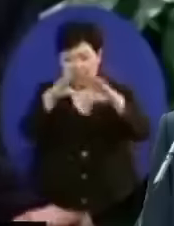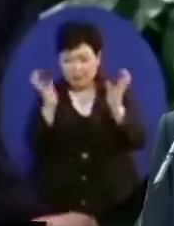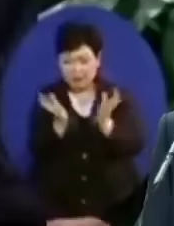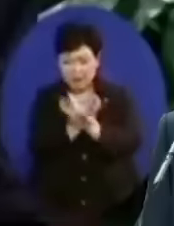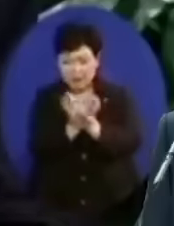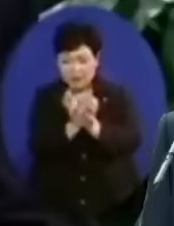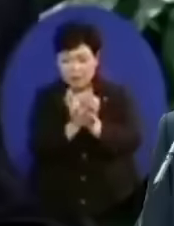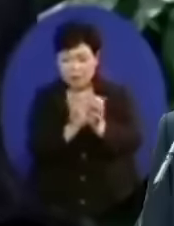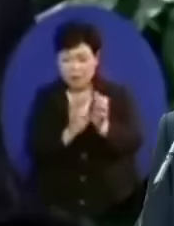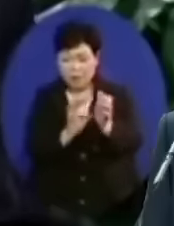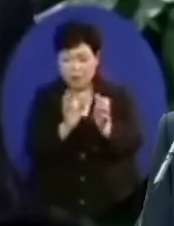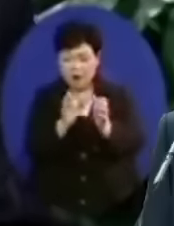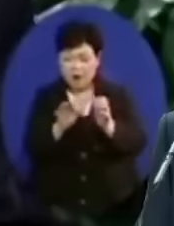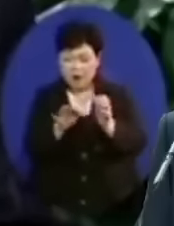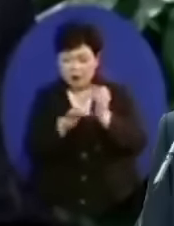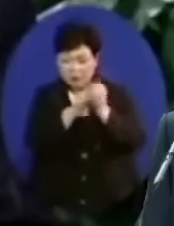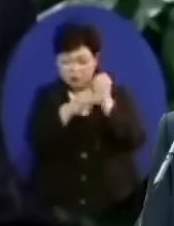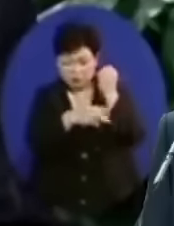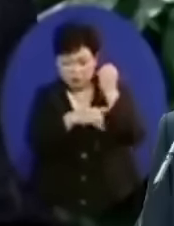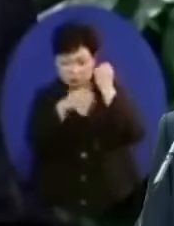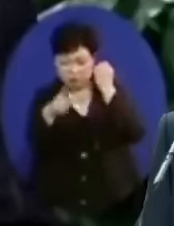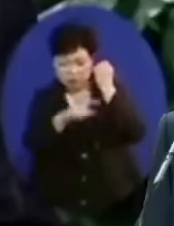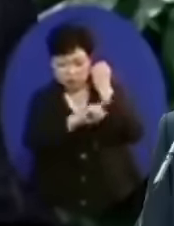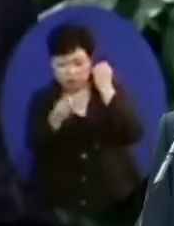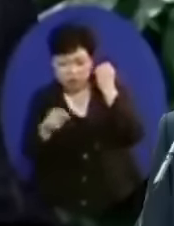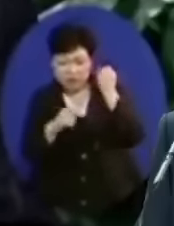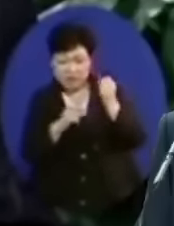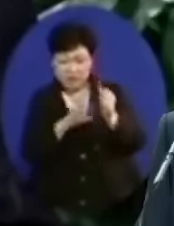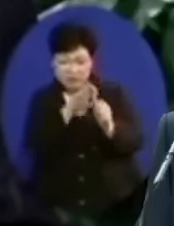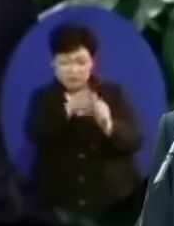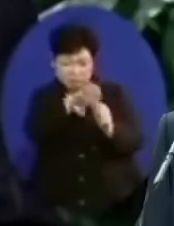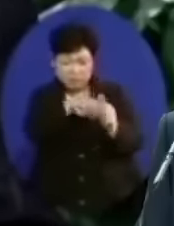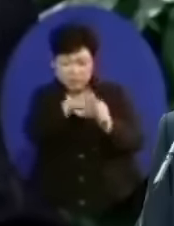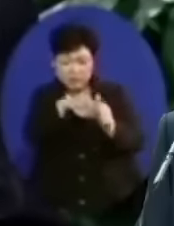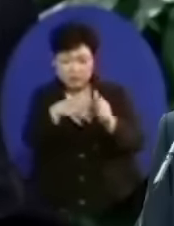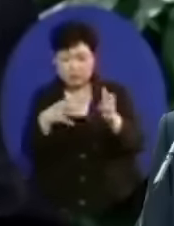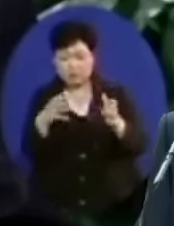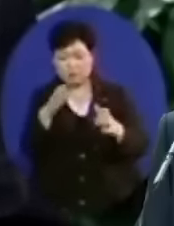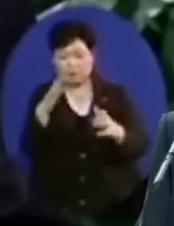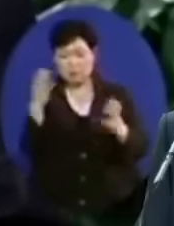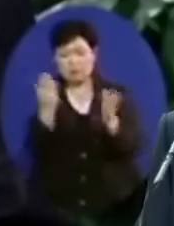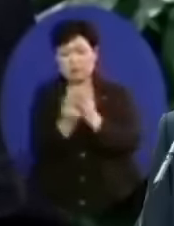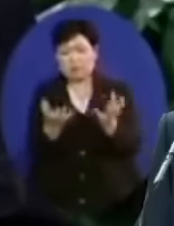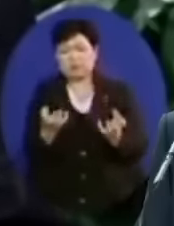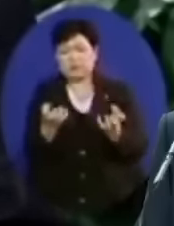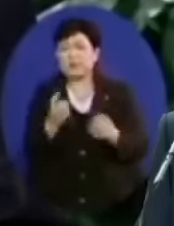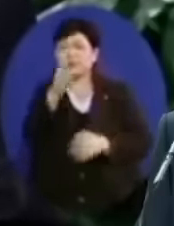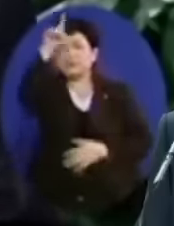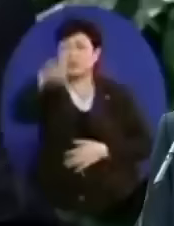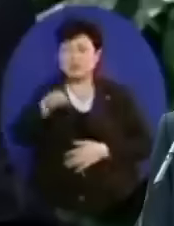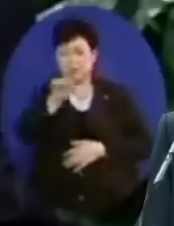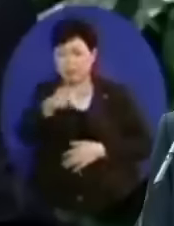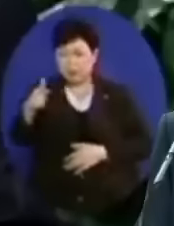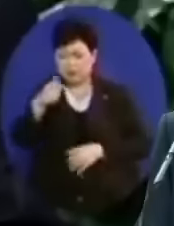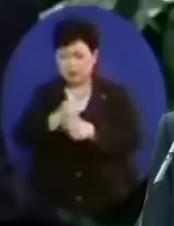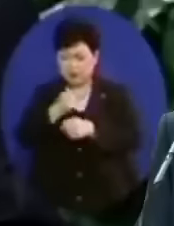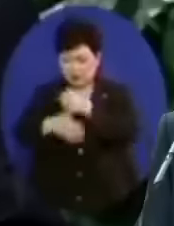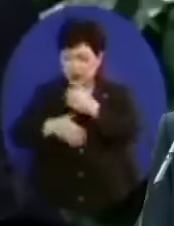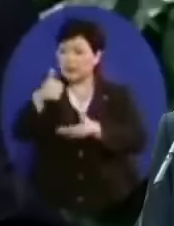줄기를 씹어버리니까 박는콜이 그냥 말라버렸어요. 천지와 만물을 지으신 하나님이